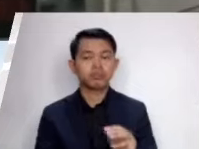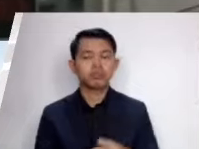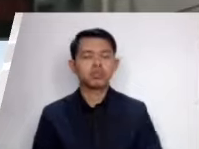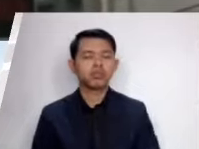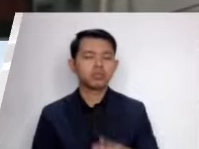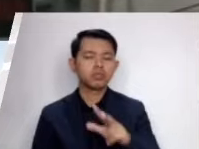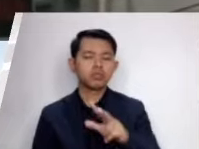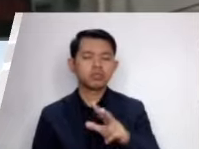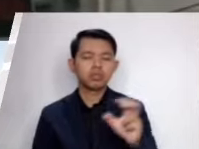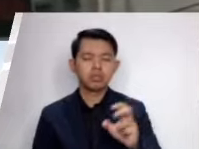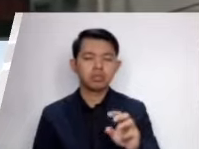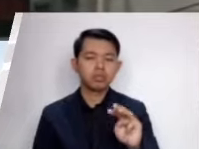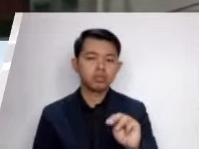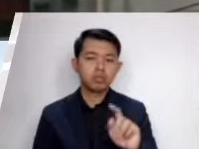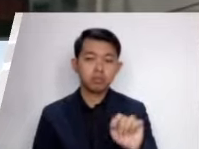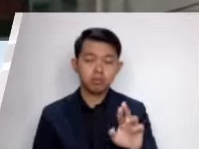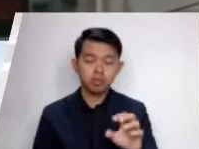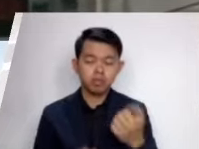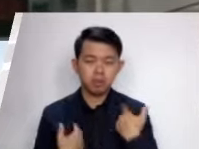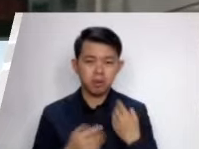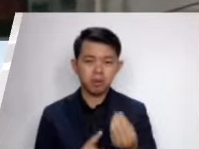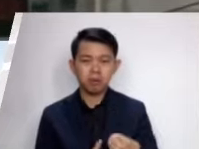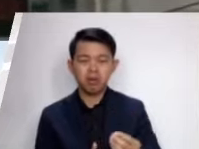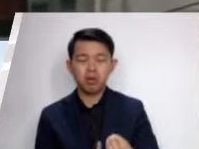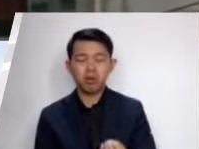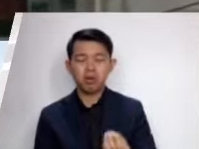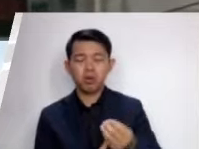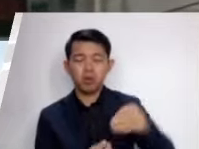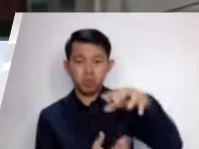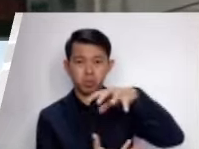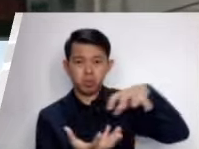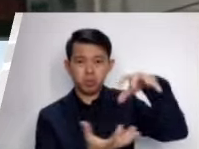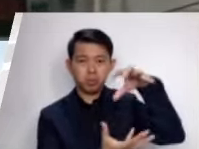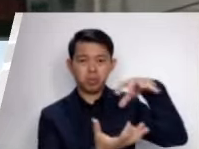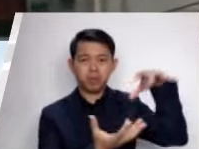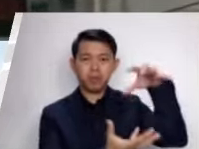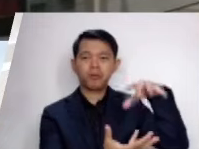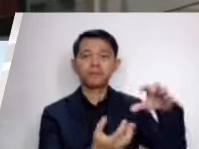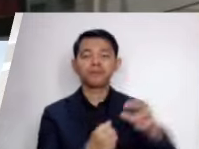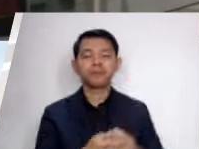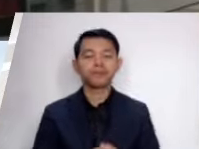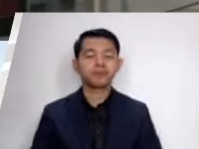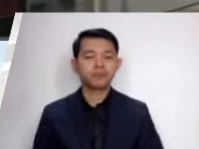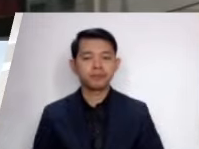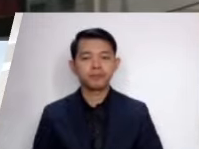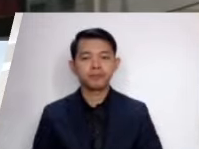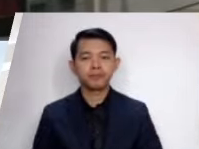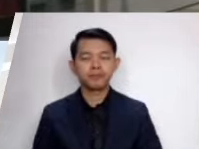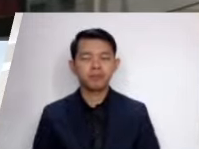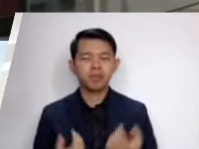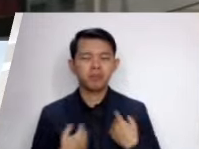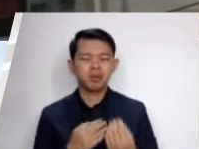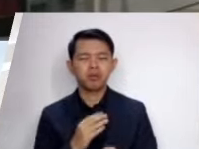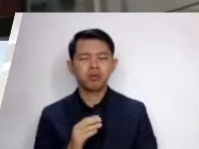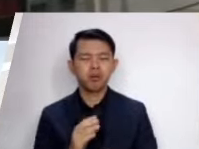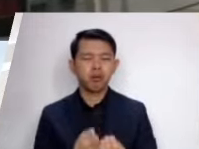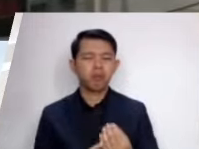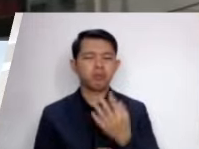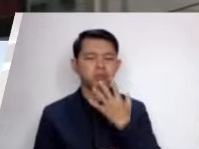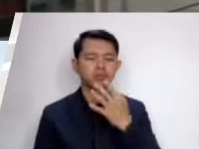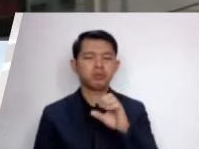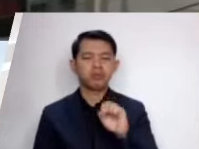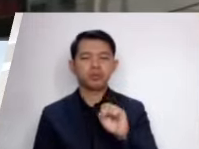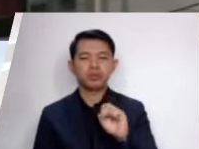ibinugan nitong plume. Noong Sabado, June 8, na record ng 4,397 tons ng sulfur dioxide na inilabas ng bulkan.